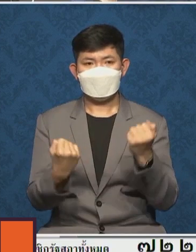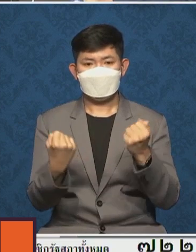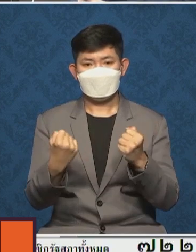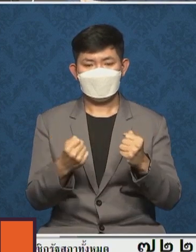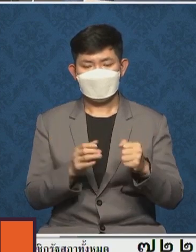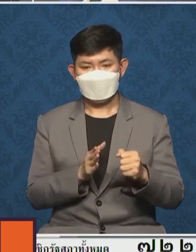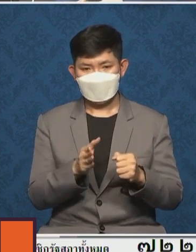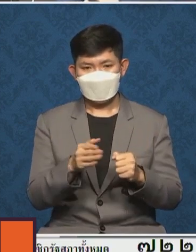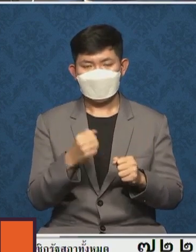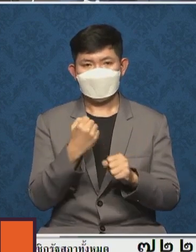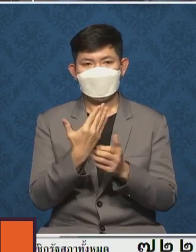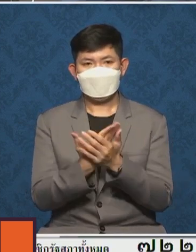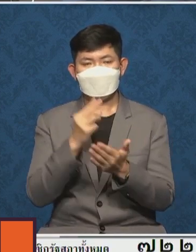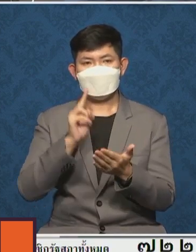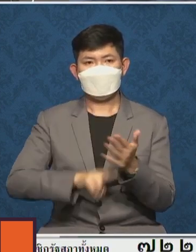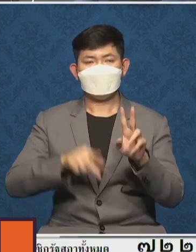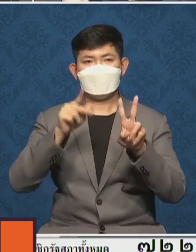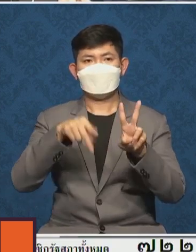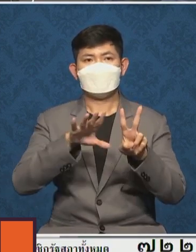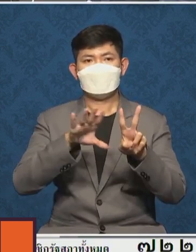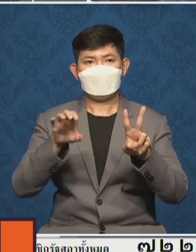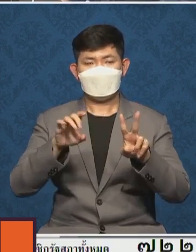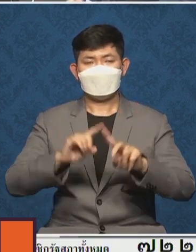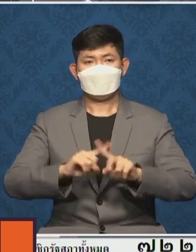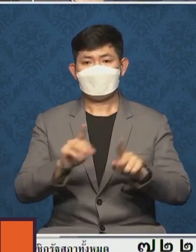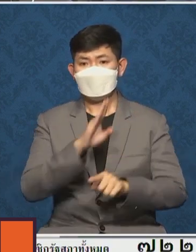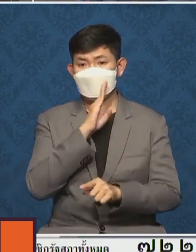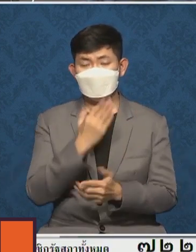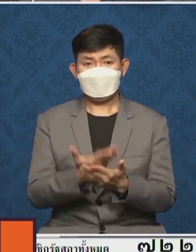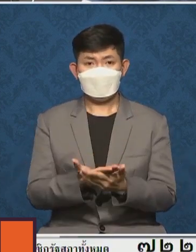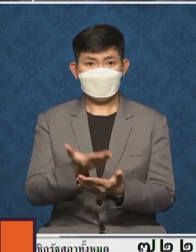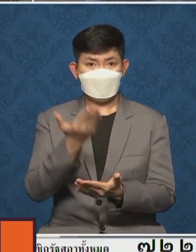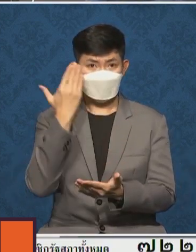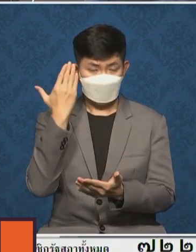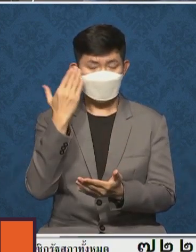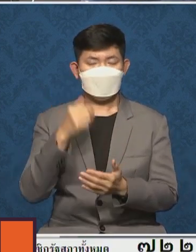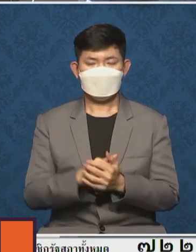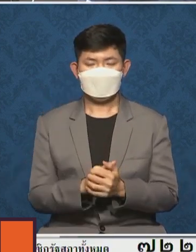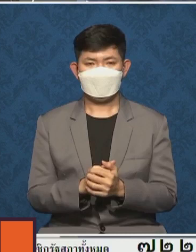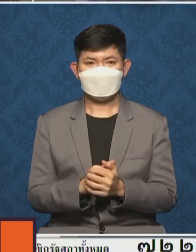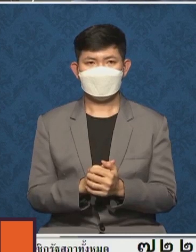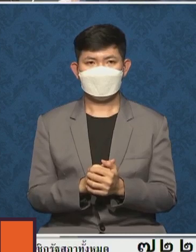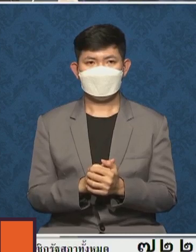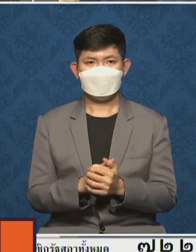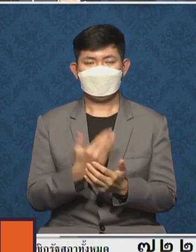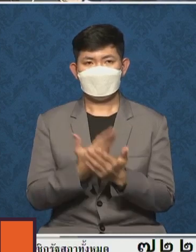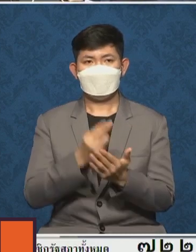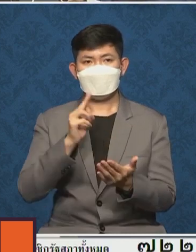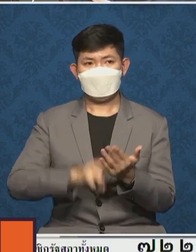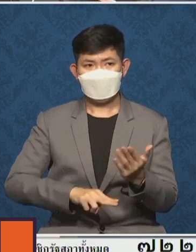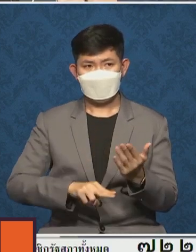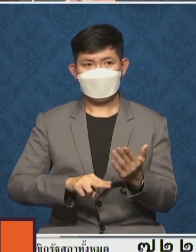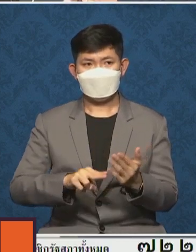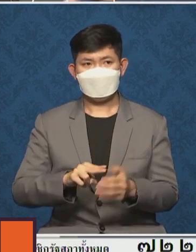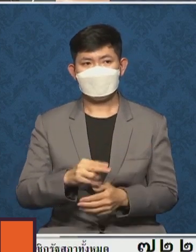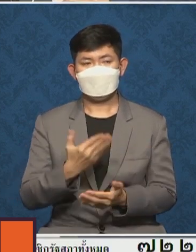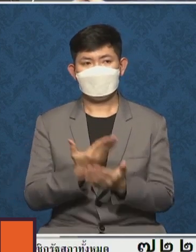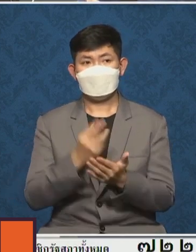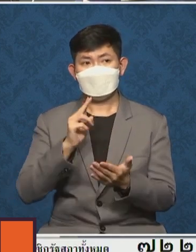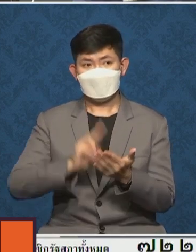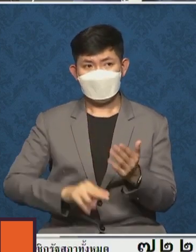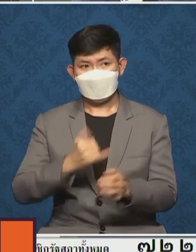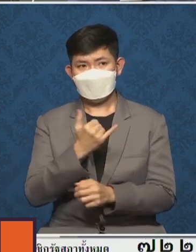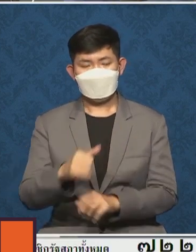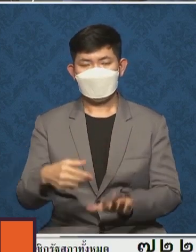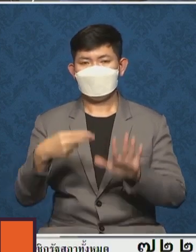รับสูงสุด 2,500 บาทแต่ถ้าเป็นคนรวยมากๆเป็นมหาเศรษฐีนะครับอาจจะถึงถูกปรับโทษปรับสูงสุดถึ